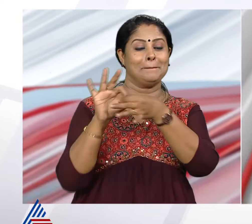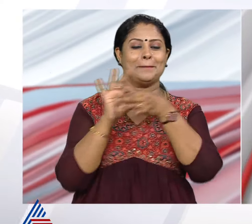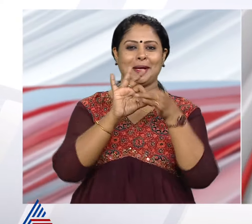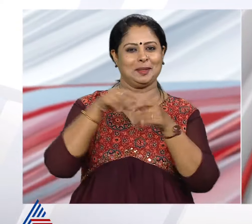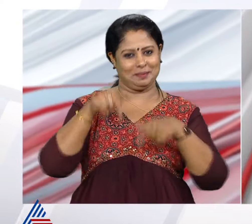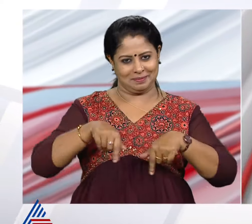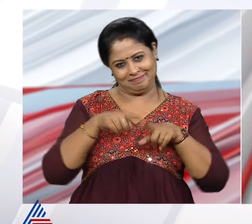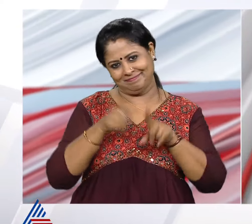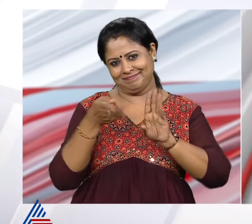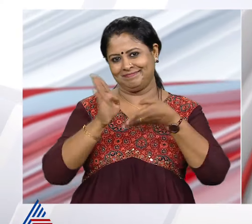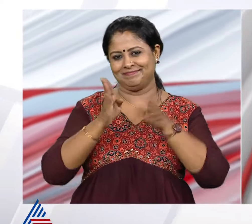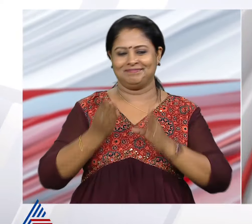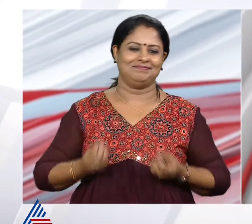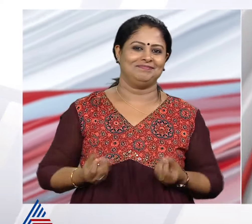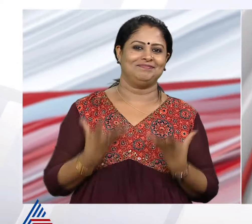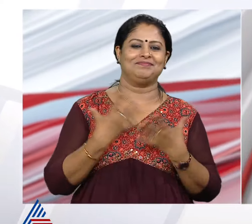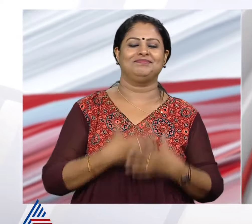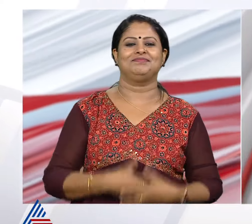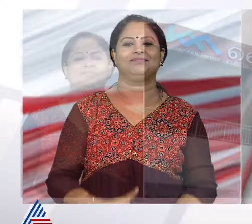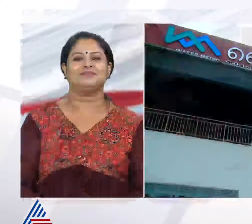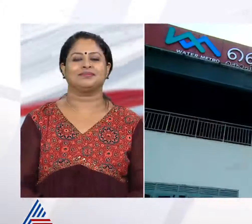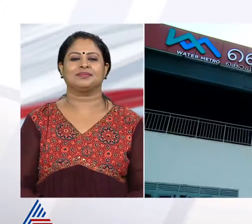സർവീസ്.